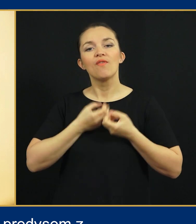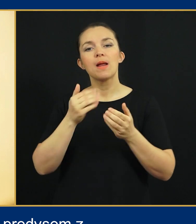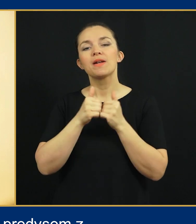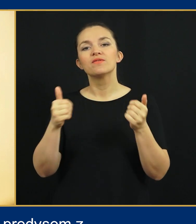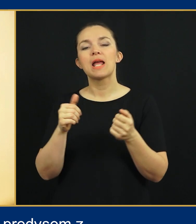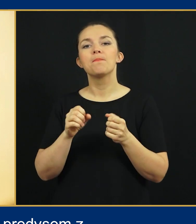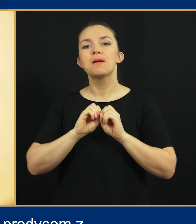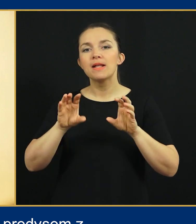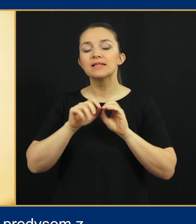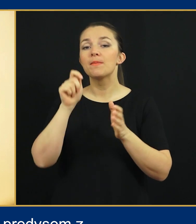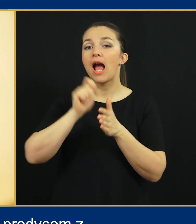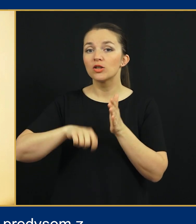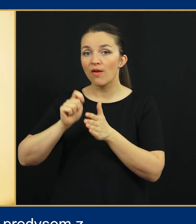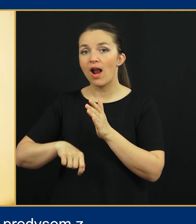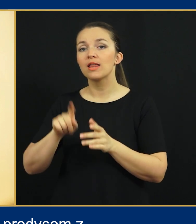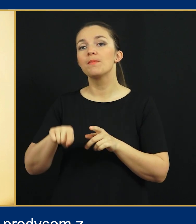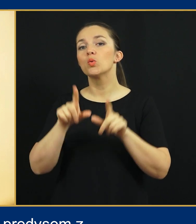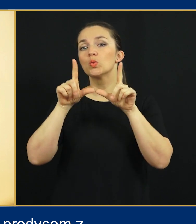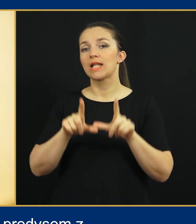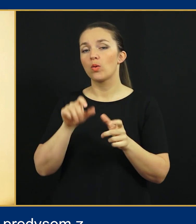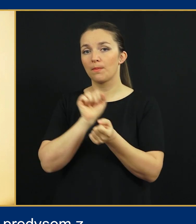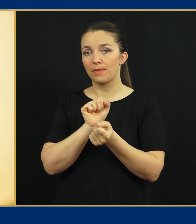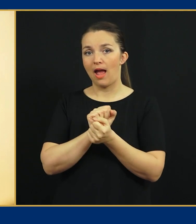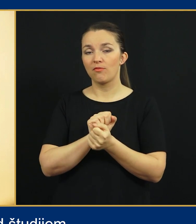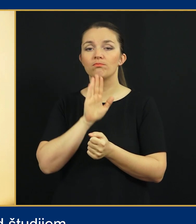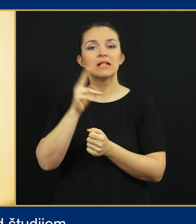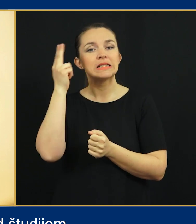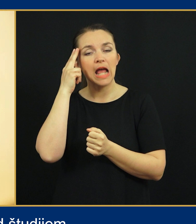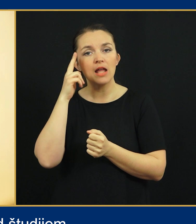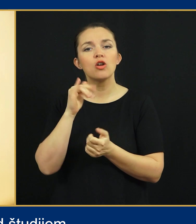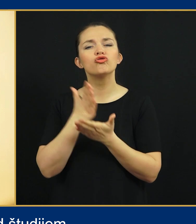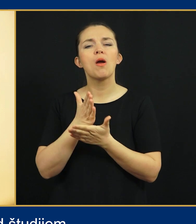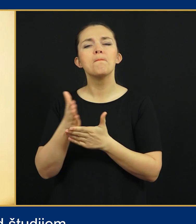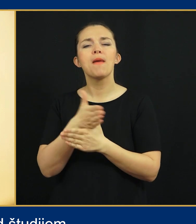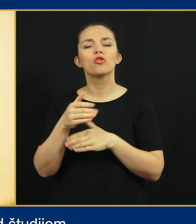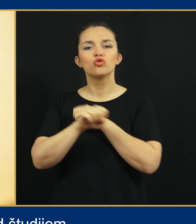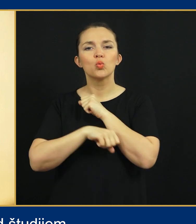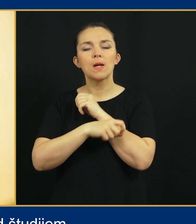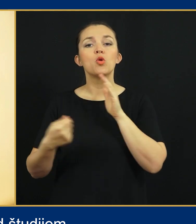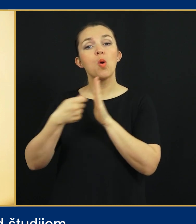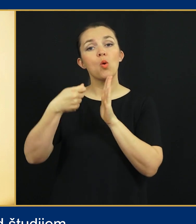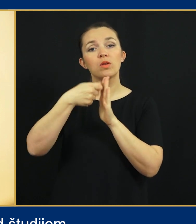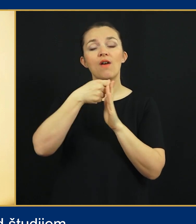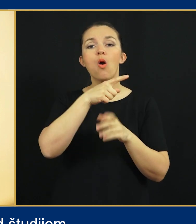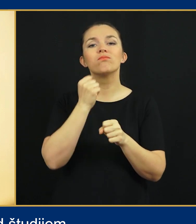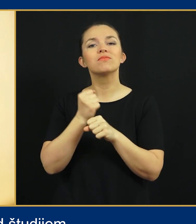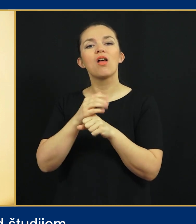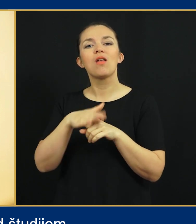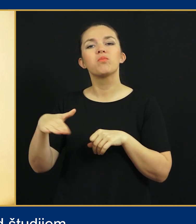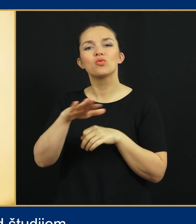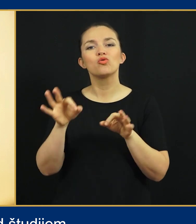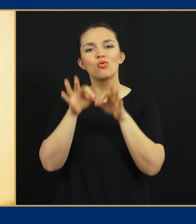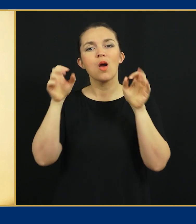predvsem z medijskim, kaznovalnim in ustavnim pravom. Svoje znanje pa je že med študijem dopolnjevala tudi z delom